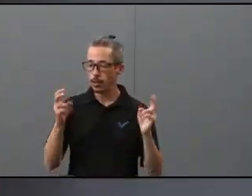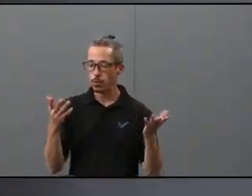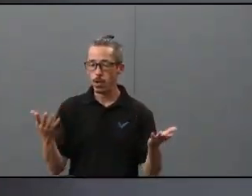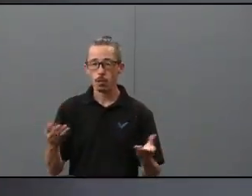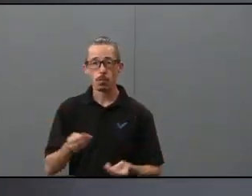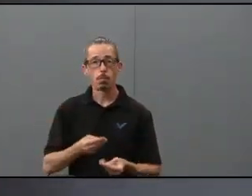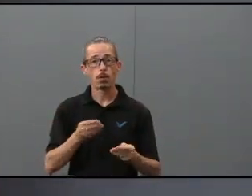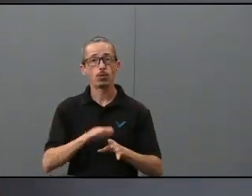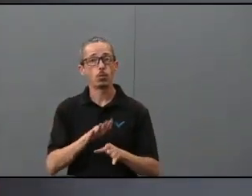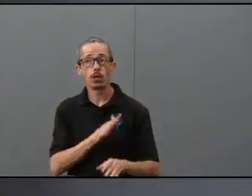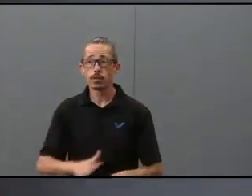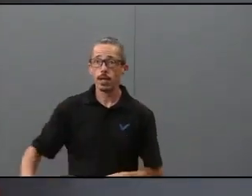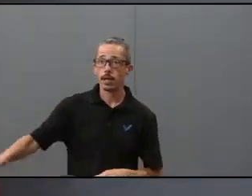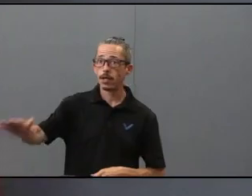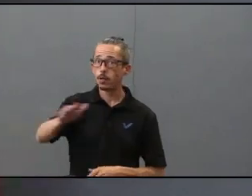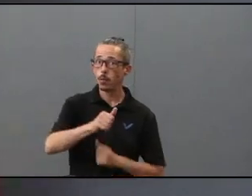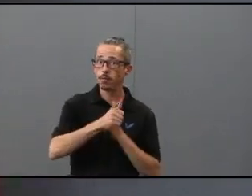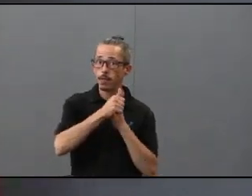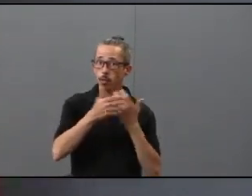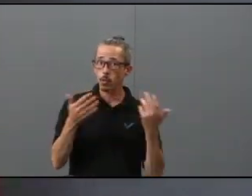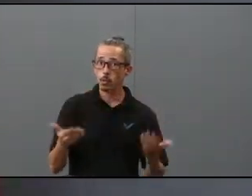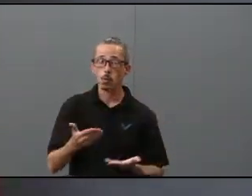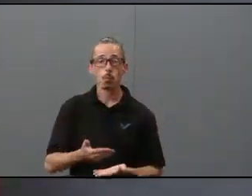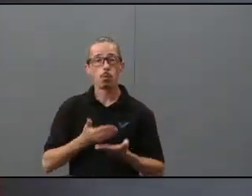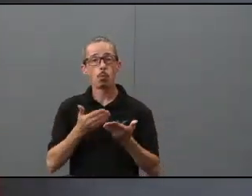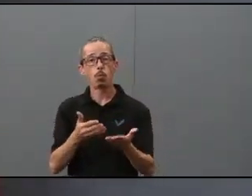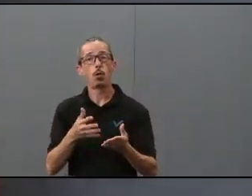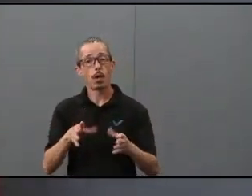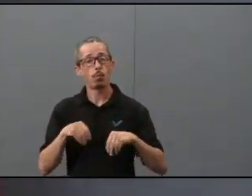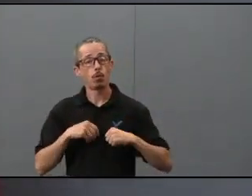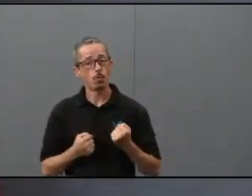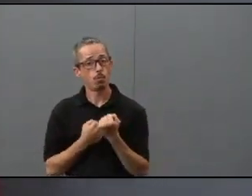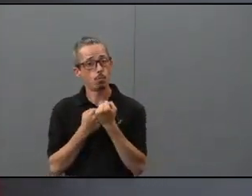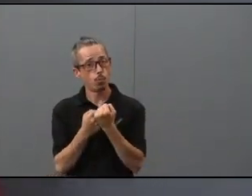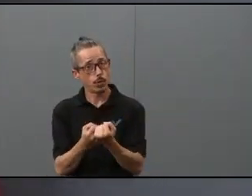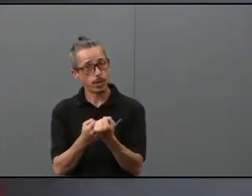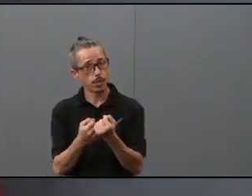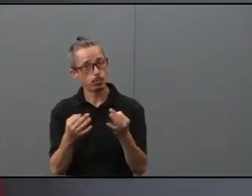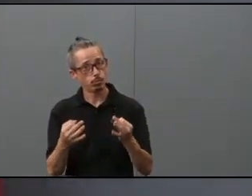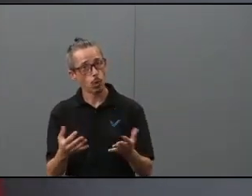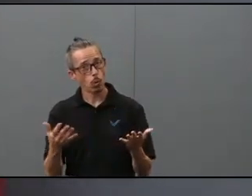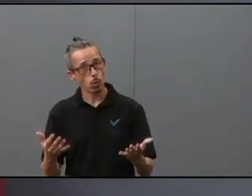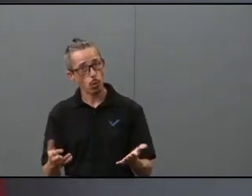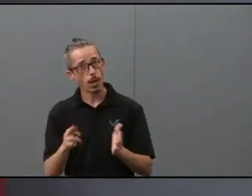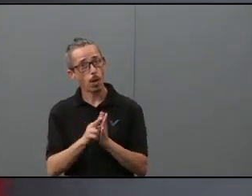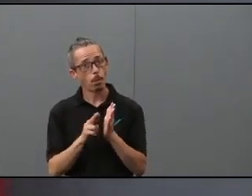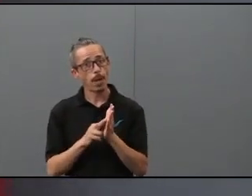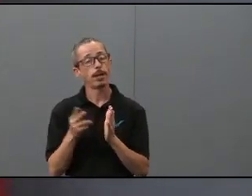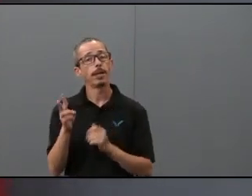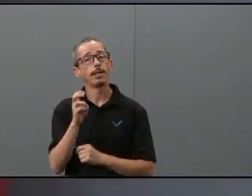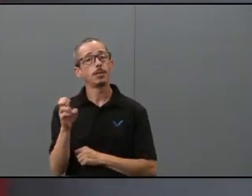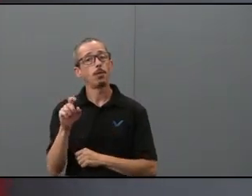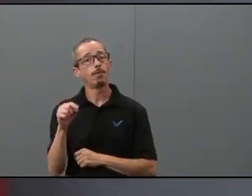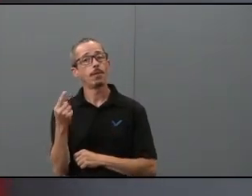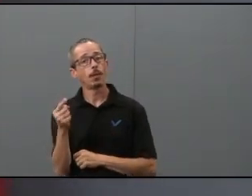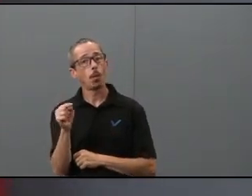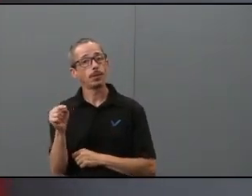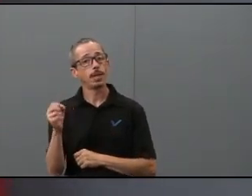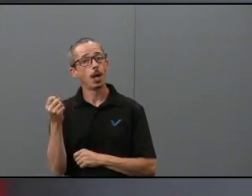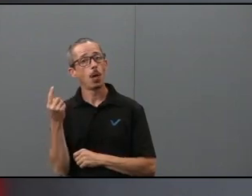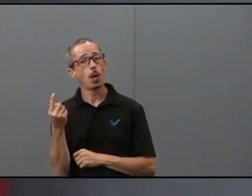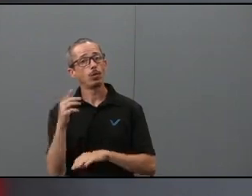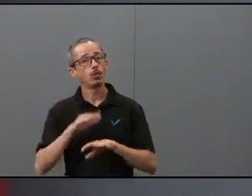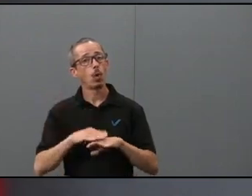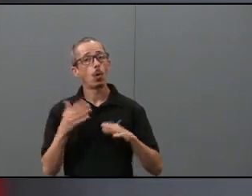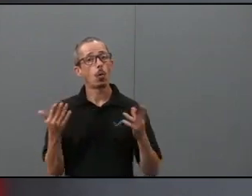l'apporté sur l'ensemble du territoire il sera donc proposé appuyé résolu d'adopter le règlement numéro 621-1